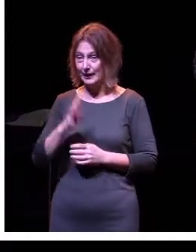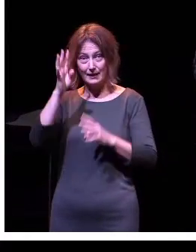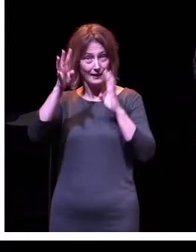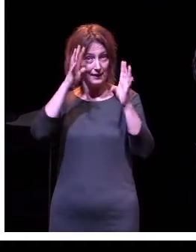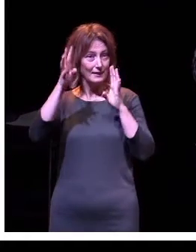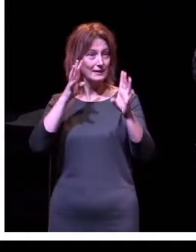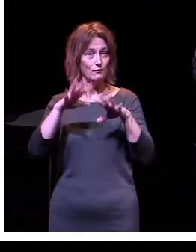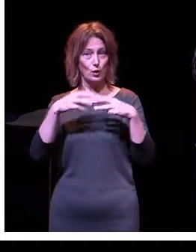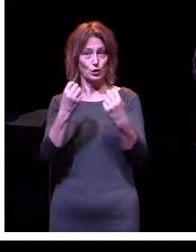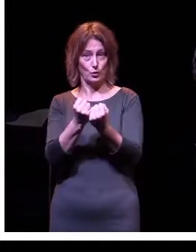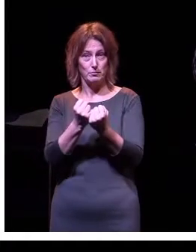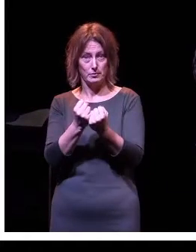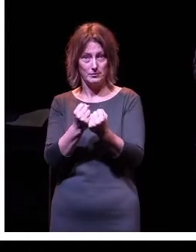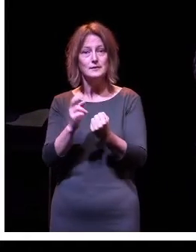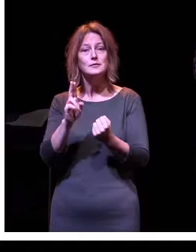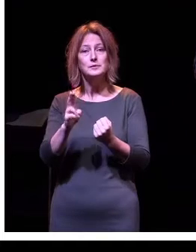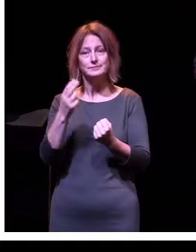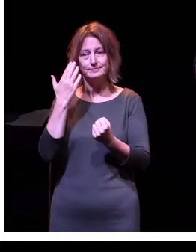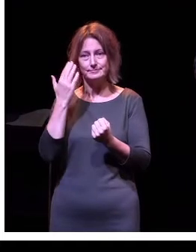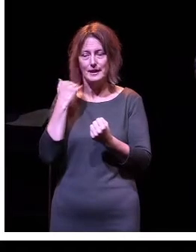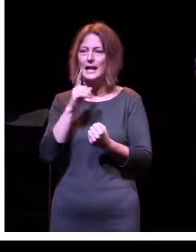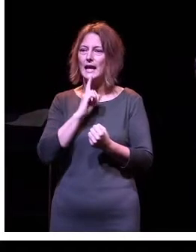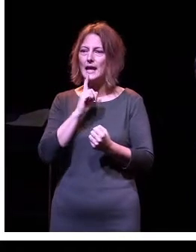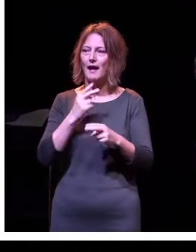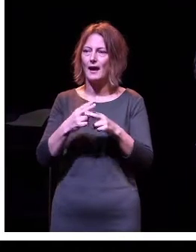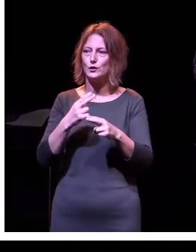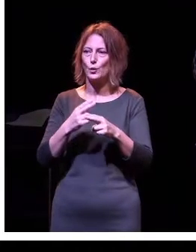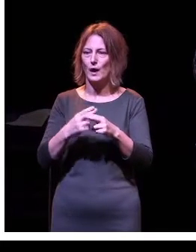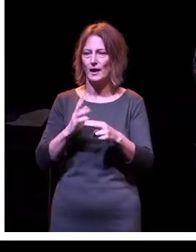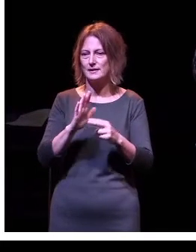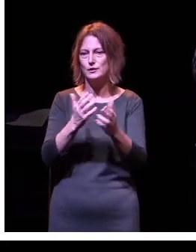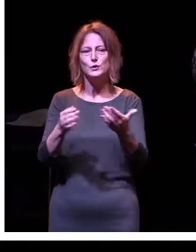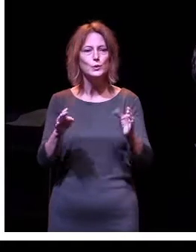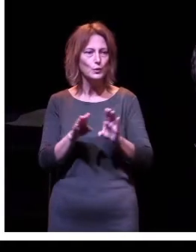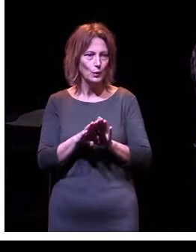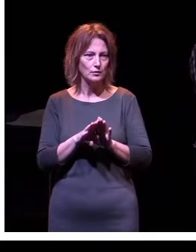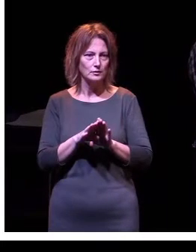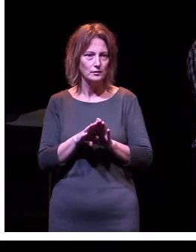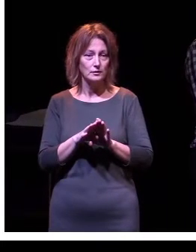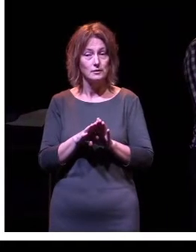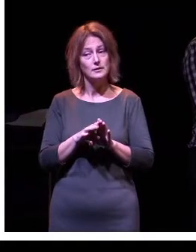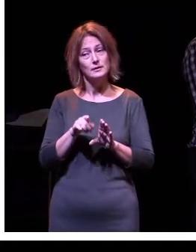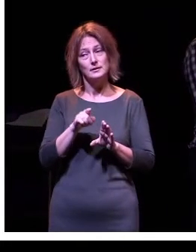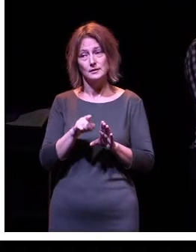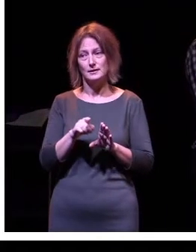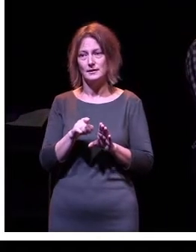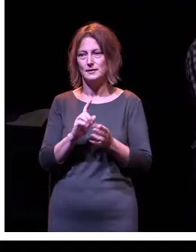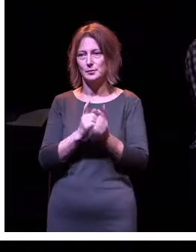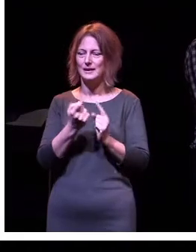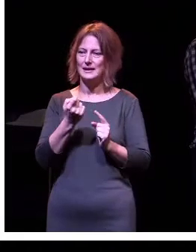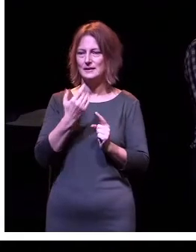workshopen var i Lilla Aktuellts studio. Och det får vara en liten metafor i den första meningen också